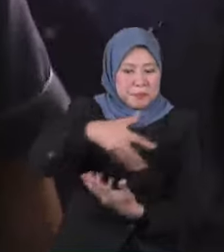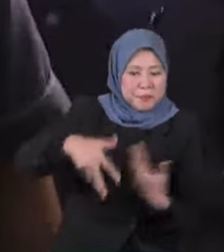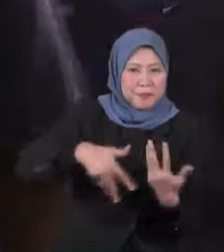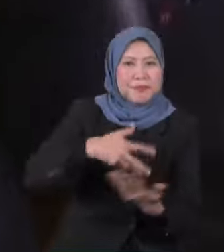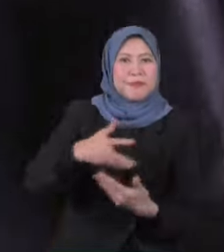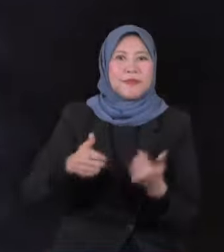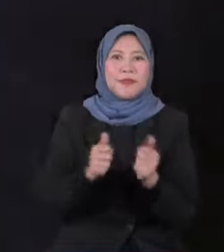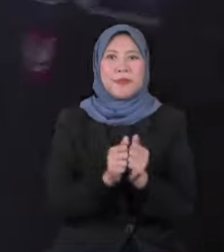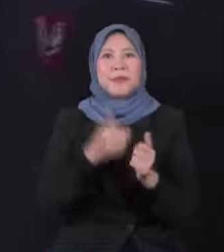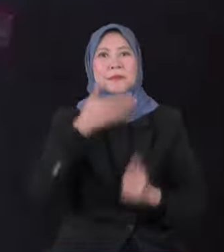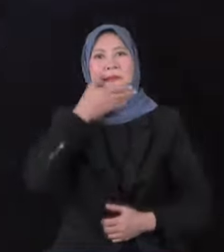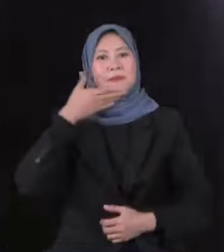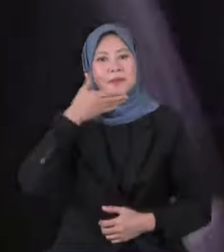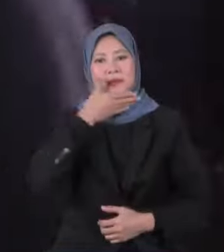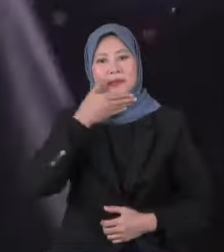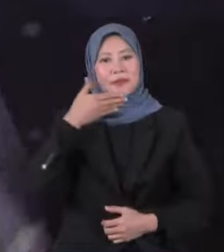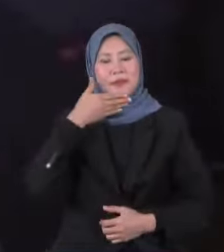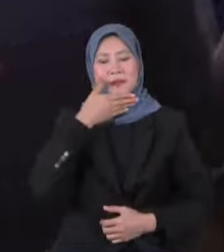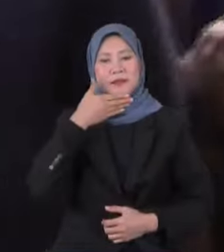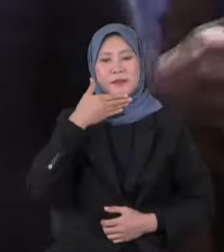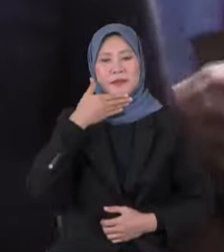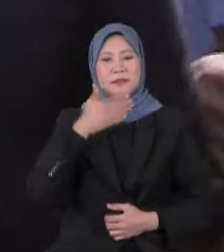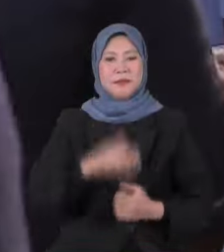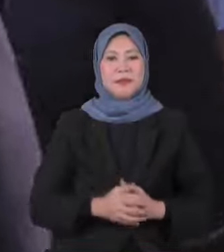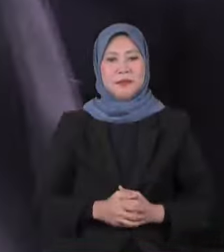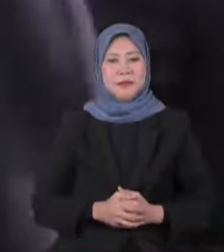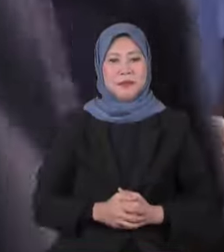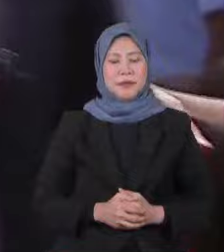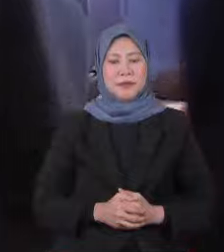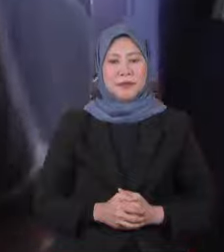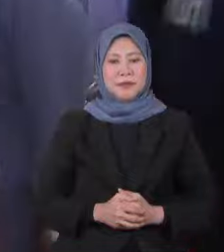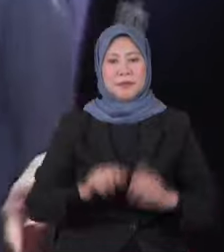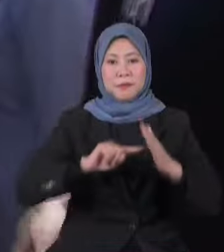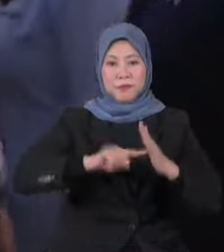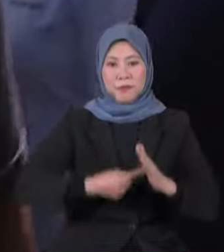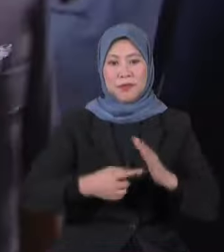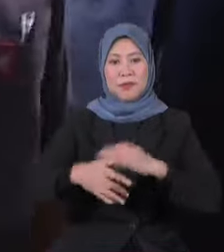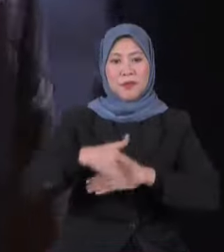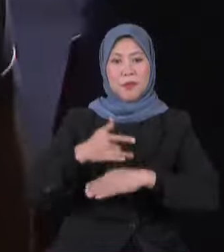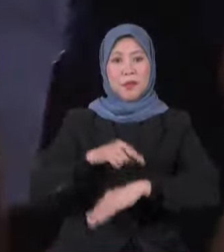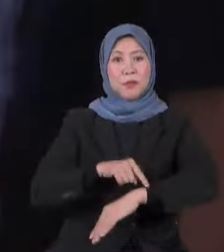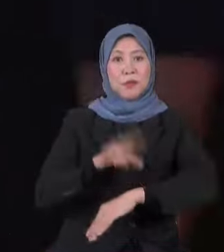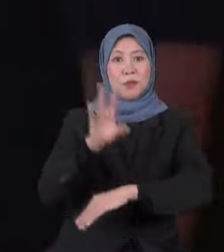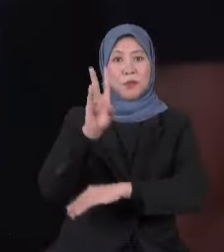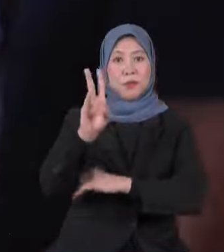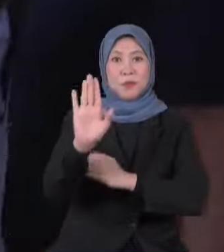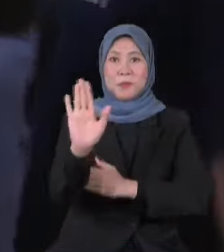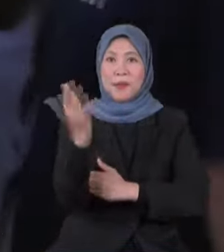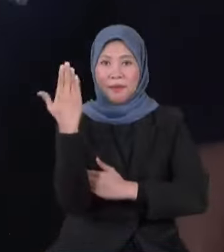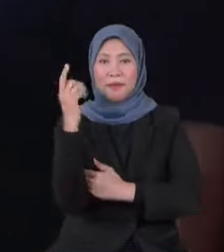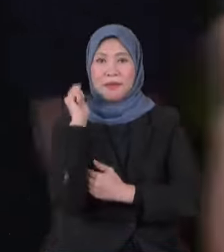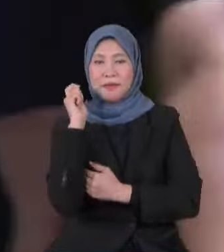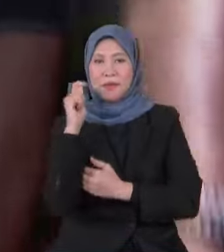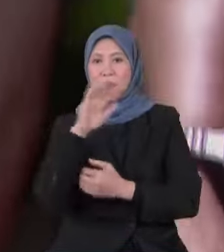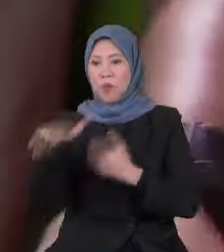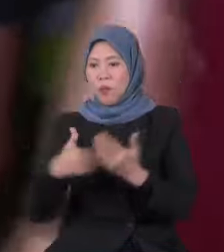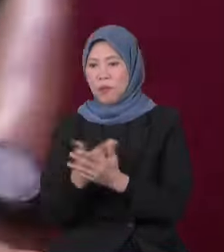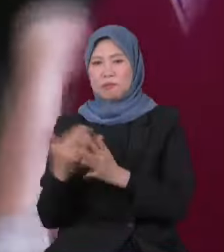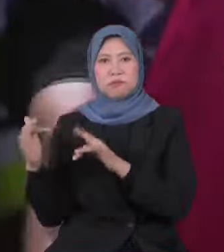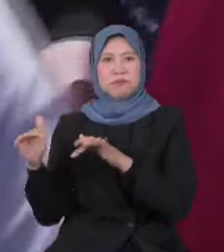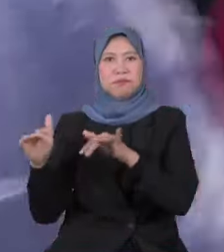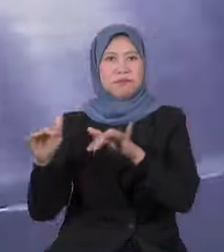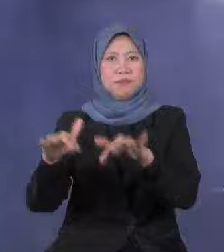dan warga belia yang memeriahkan acara kita pada hari ini. Bermula seawal pukul 7 pagi lagi, mereka telah pun